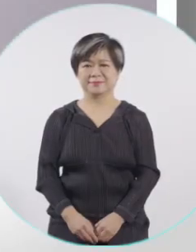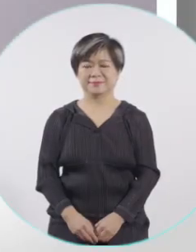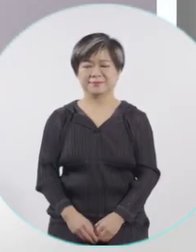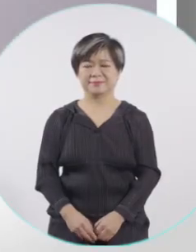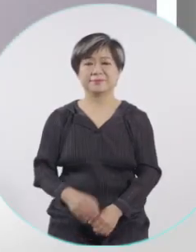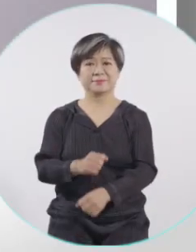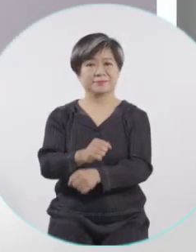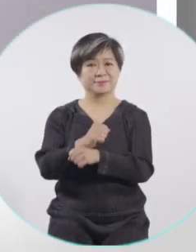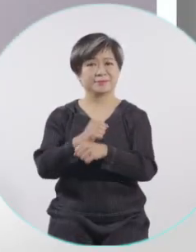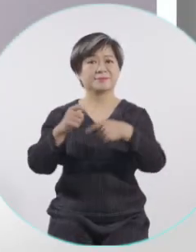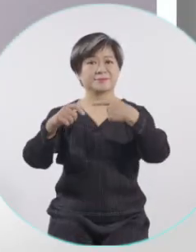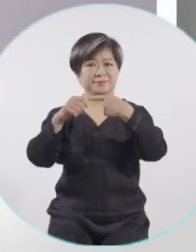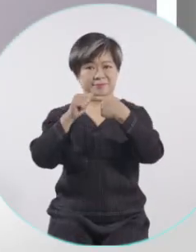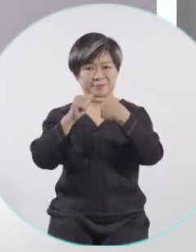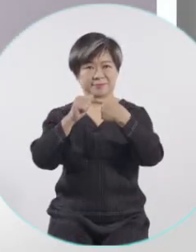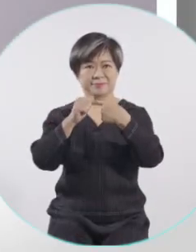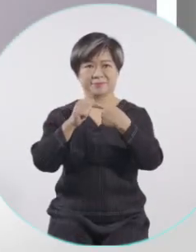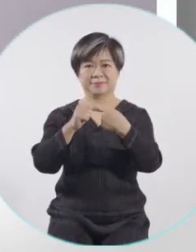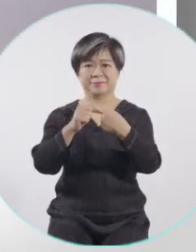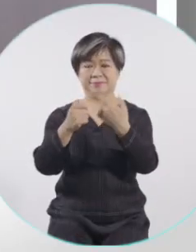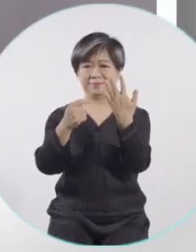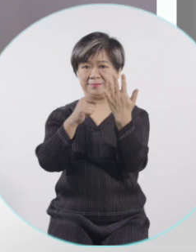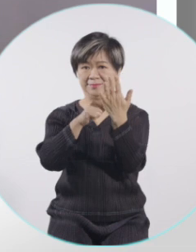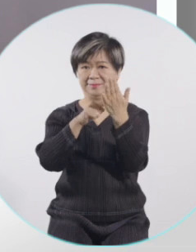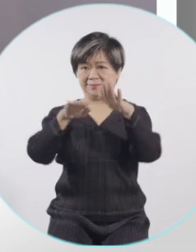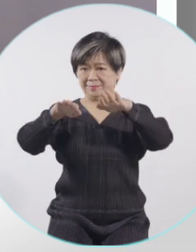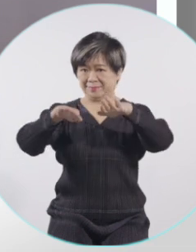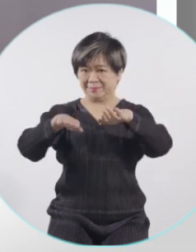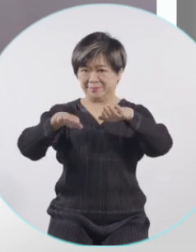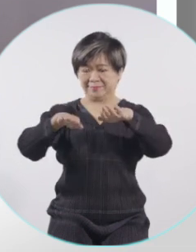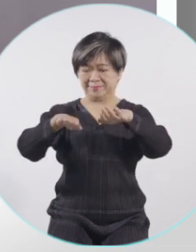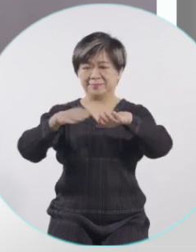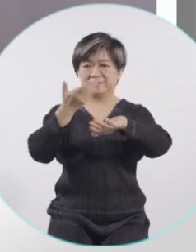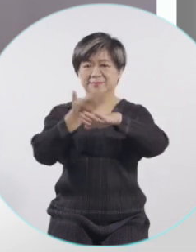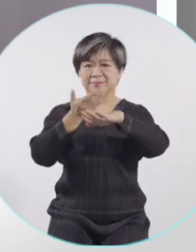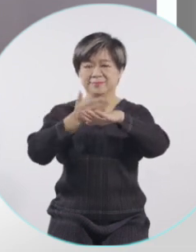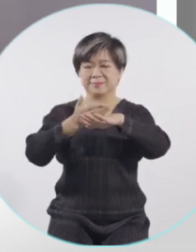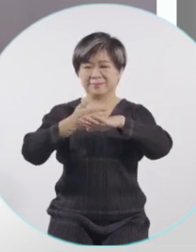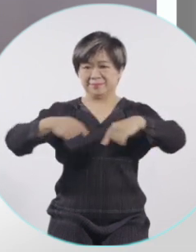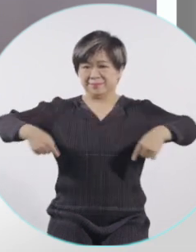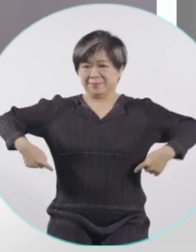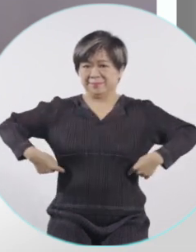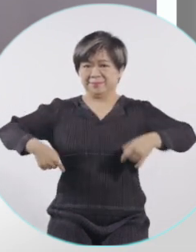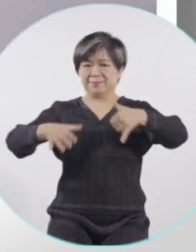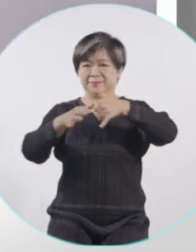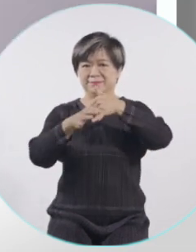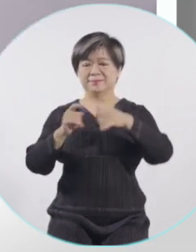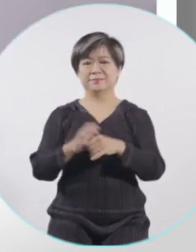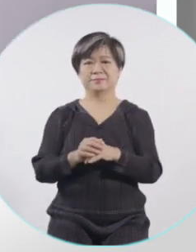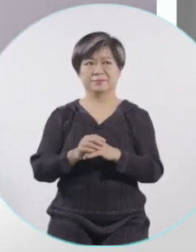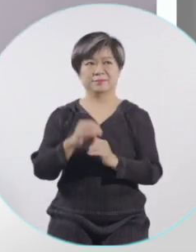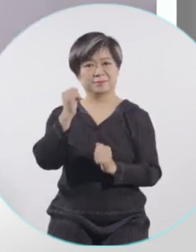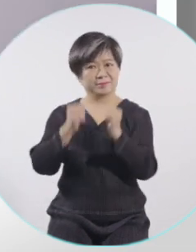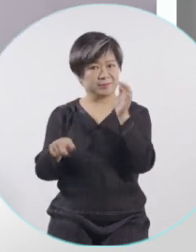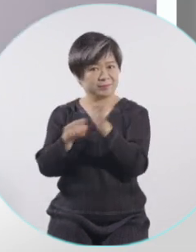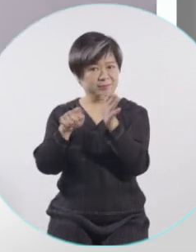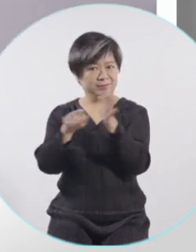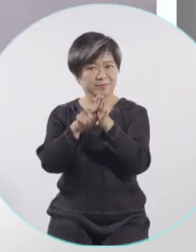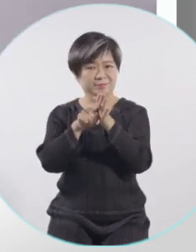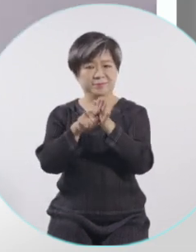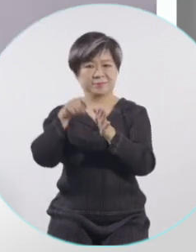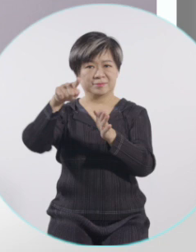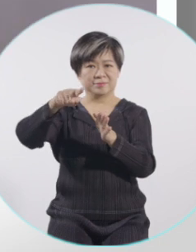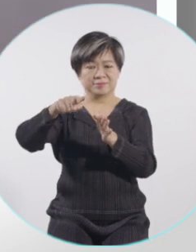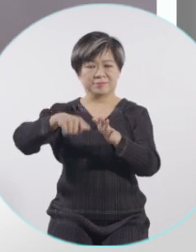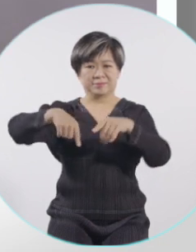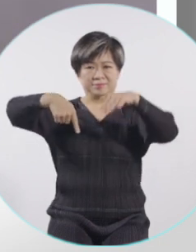动作要领：一、手掌朝下，置于腰部；二、跑步时膝盖抬高碰